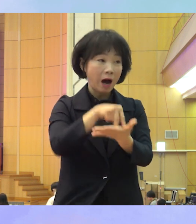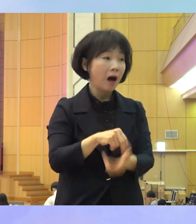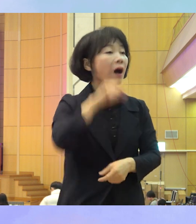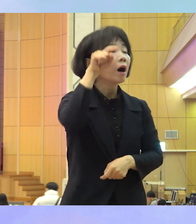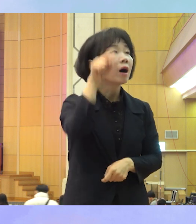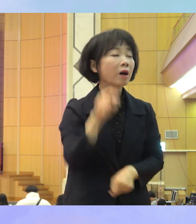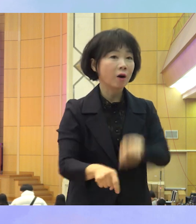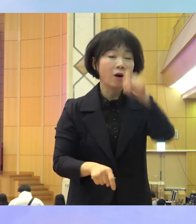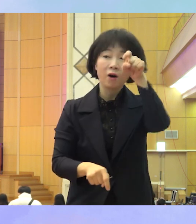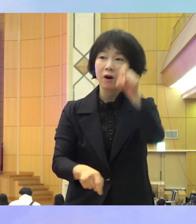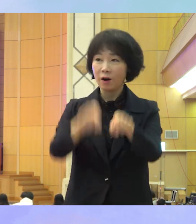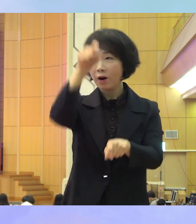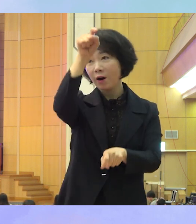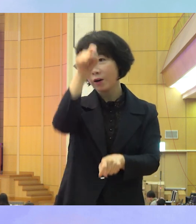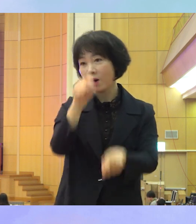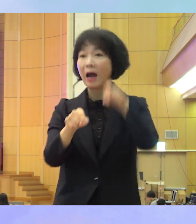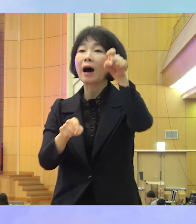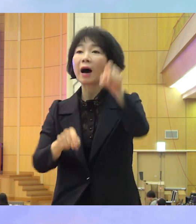일어나